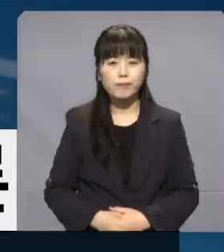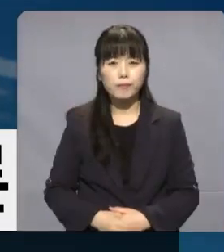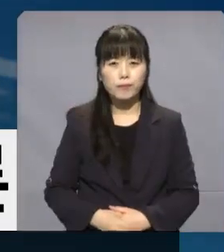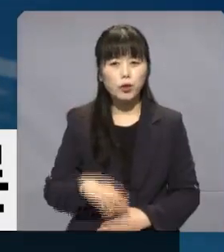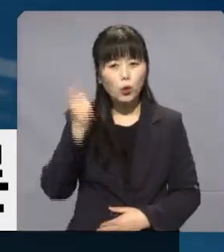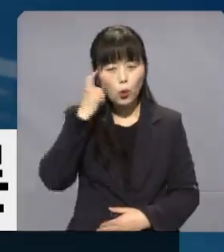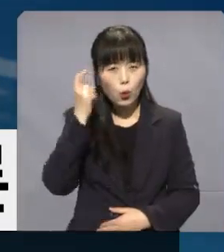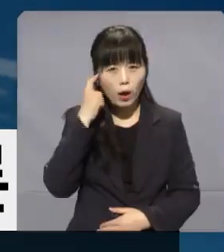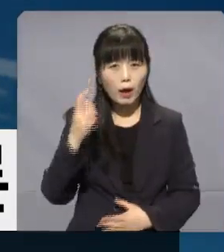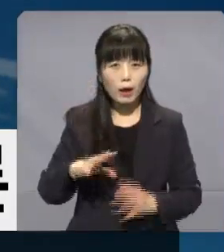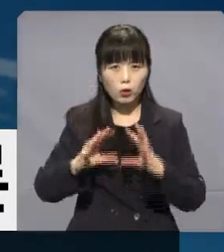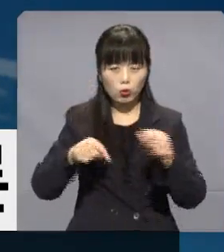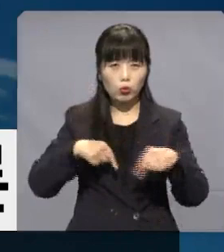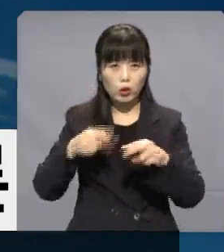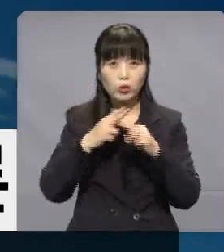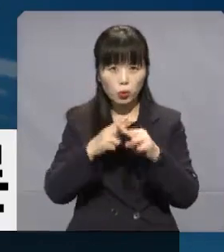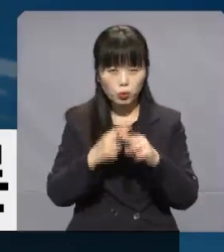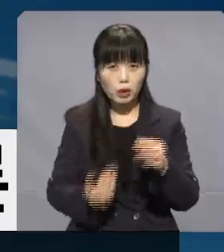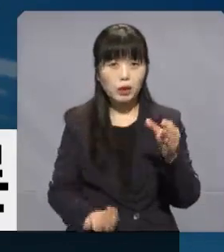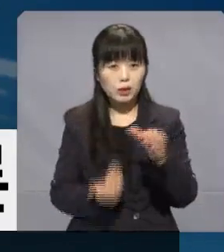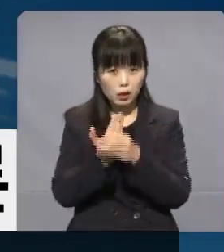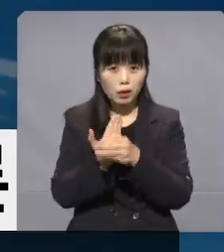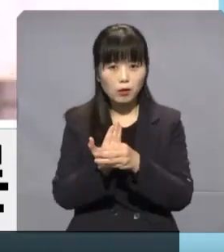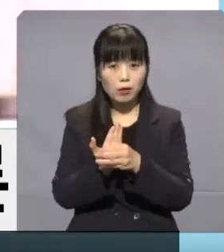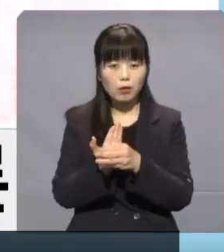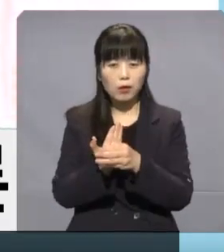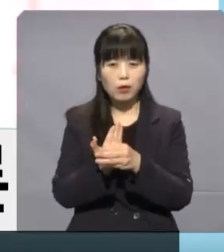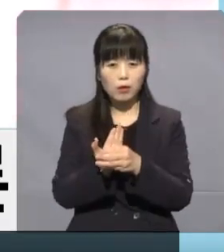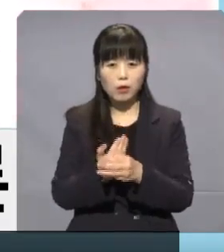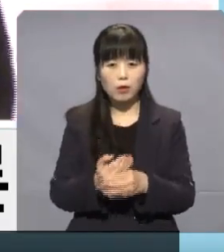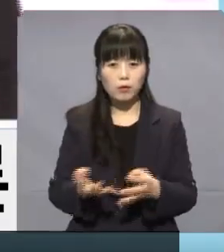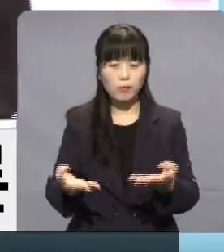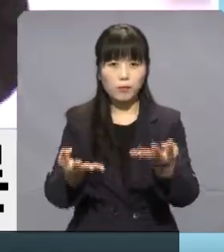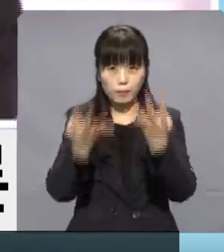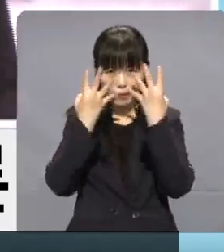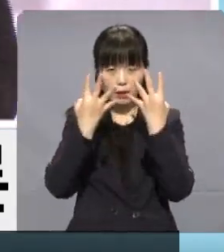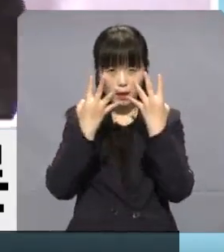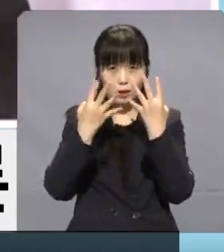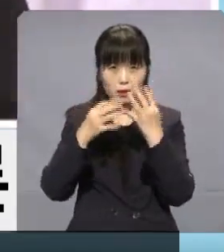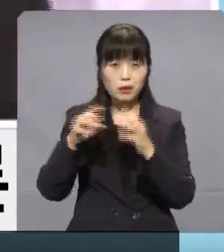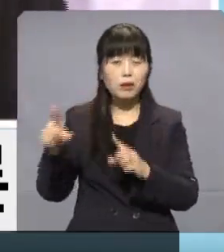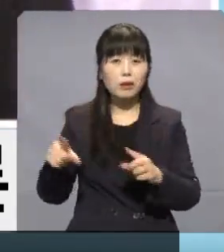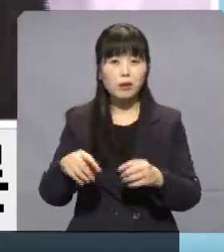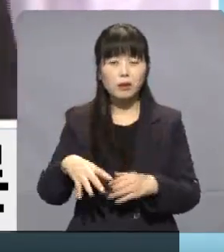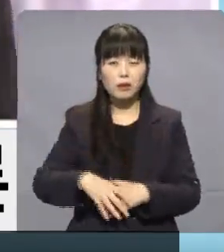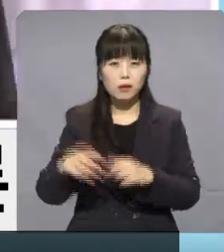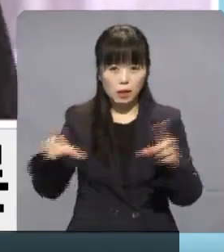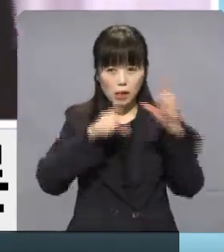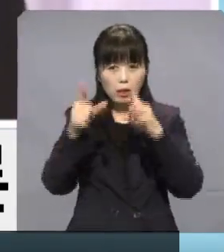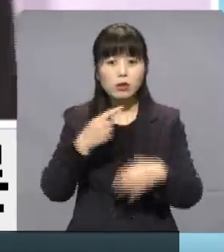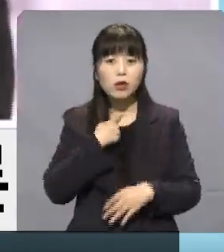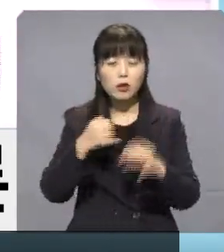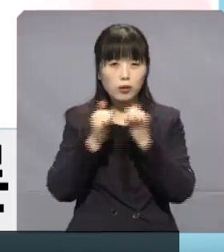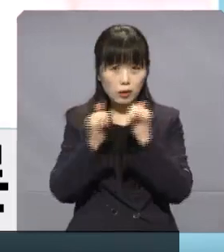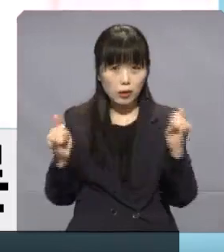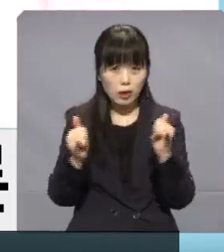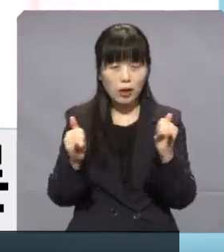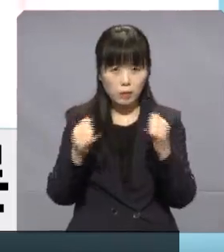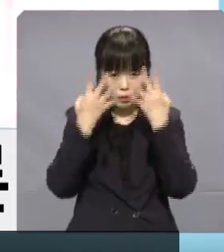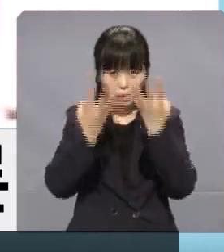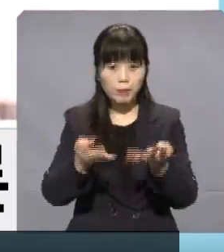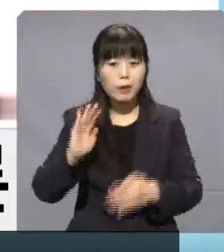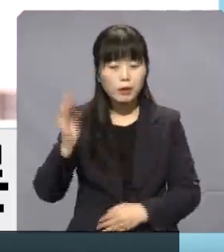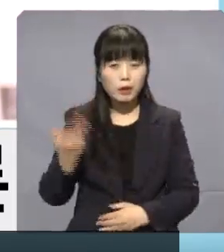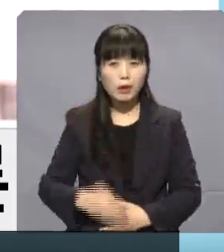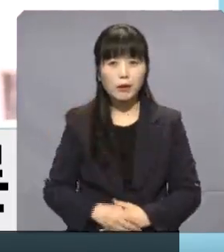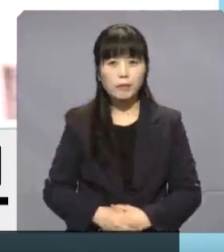왜냐하면 국정농단 사건으로 그 옥고를 치렀던 분들, 이런 분들이 대부분 다 지금 사면을 됐지